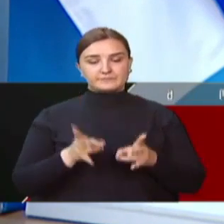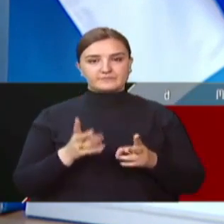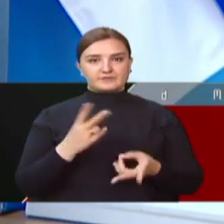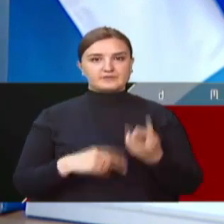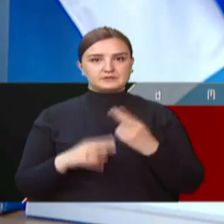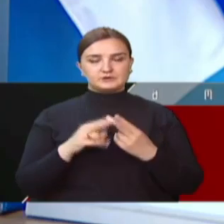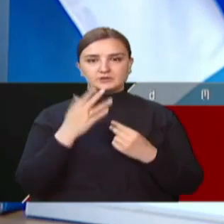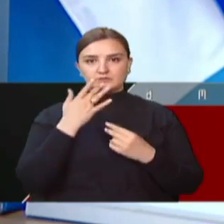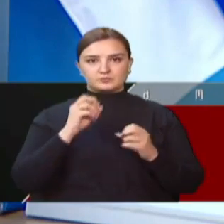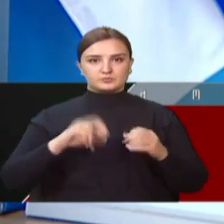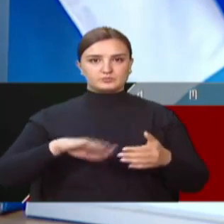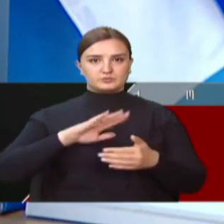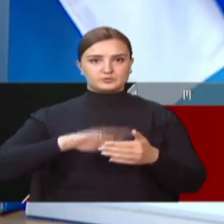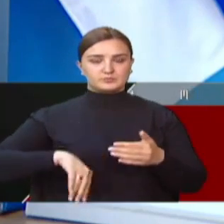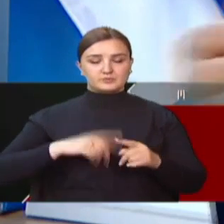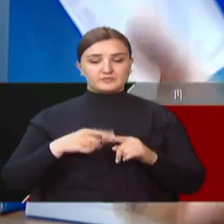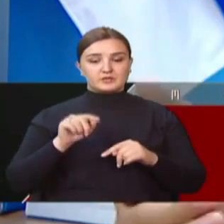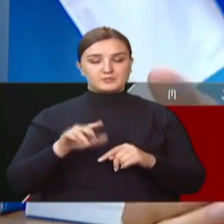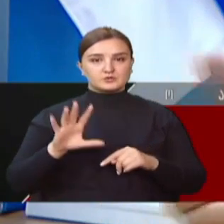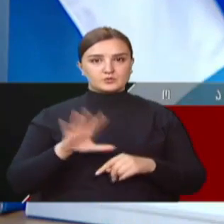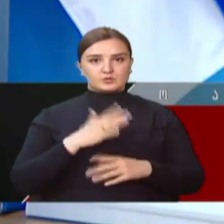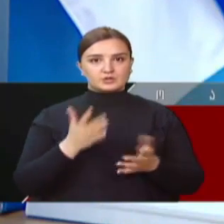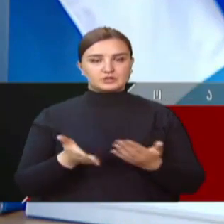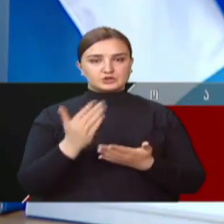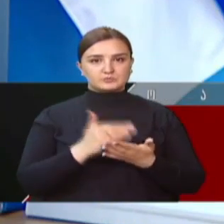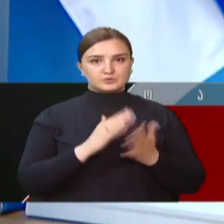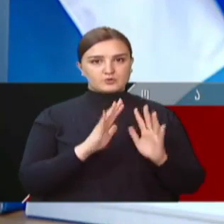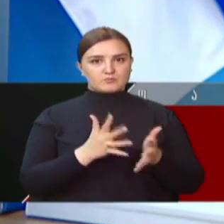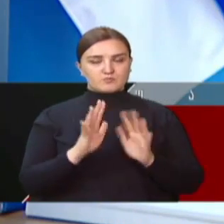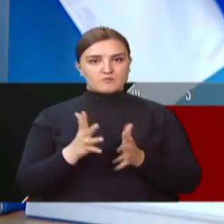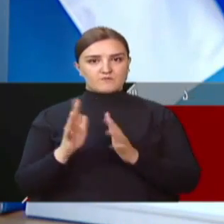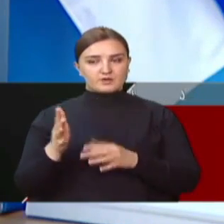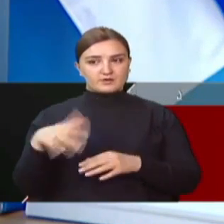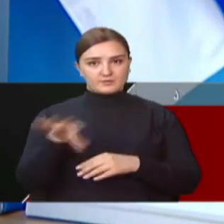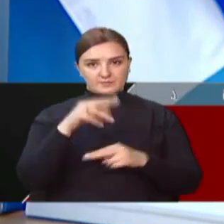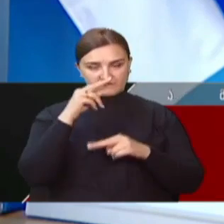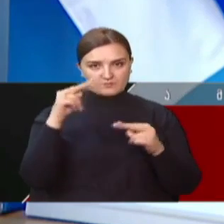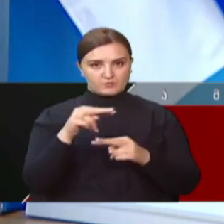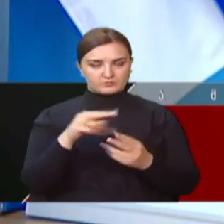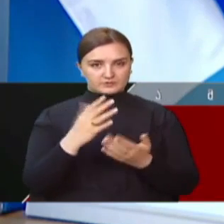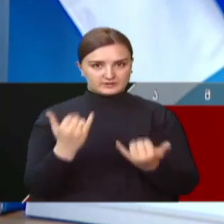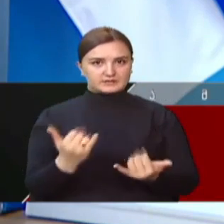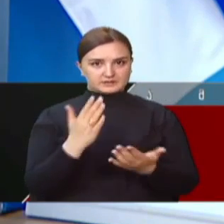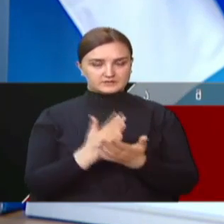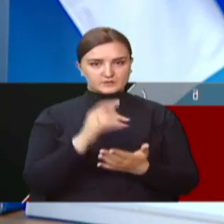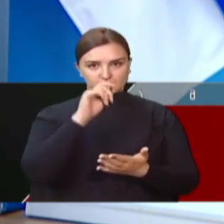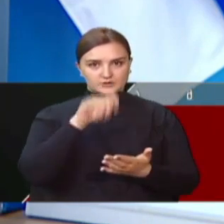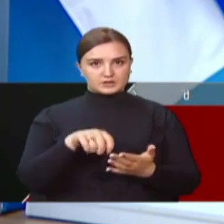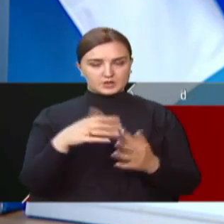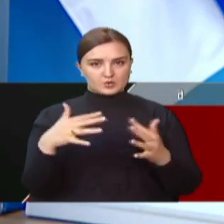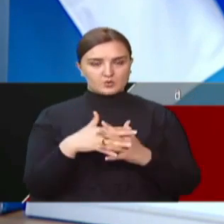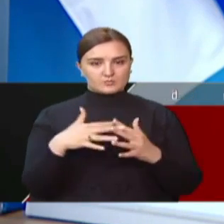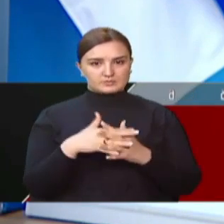საერთო ევროპული უსაფრთხოება და ამას მოყვა შემდეგ ის მოვლენები, რომლის მომსწრენიც დღესაც ვართ უკრაინაში